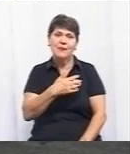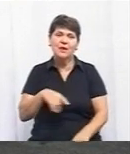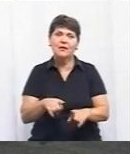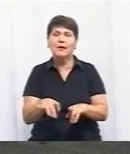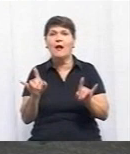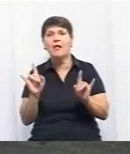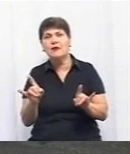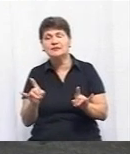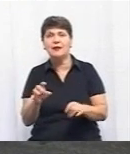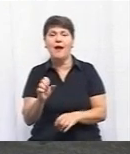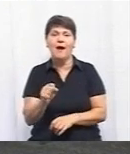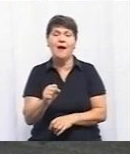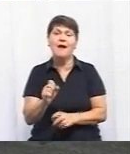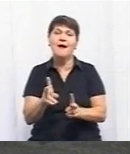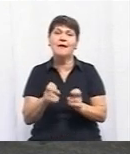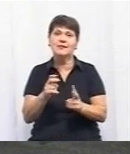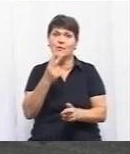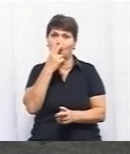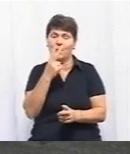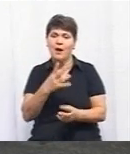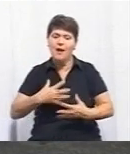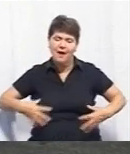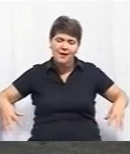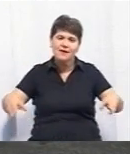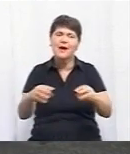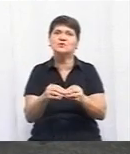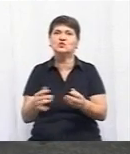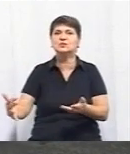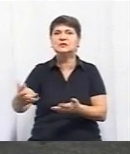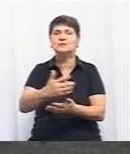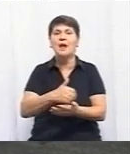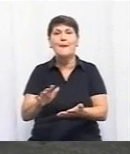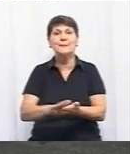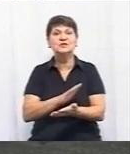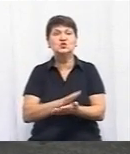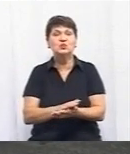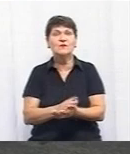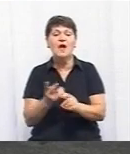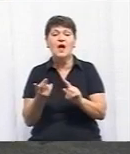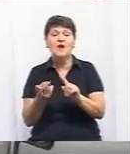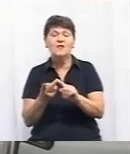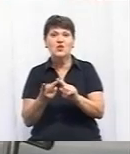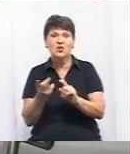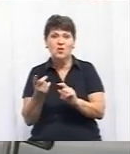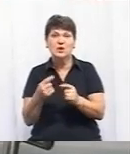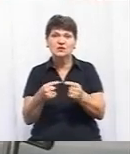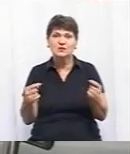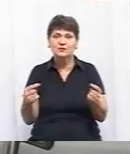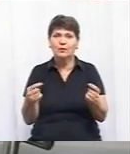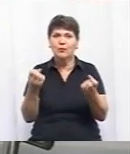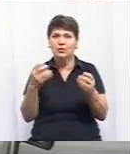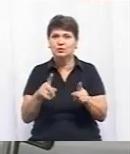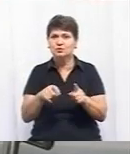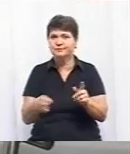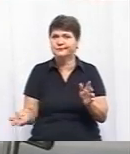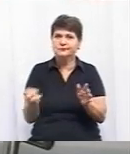от ми побачимо, як ми зможемо зібрати разом безкоштовно вторсировину, яку ми раніше просто тупо викидали в смітники,